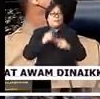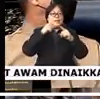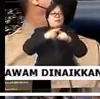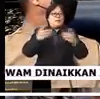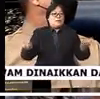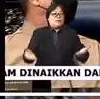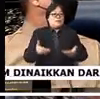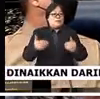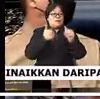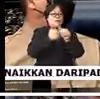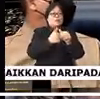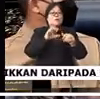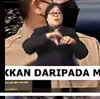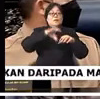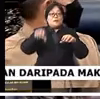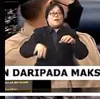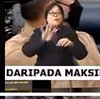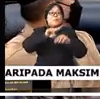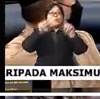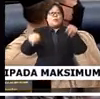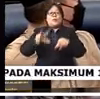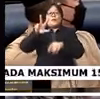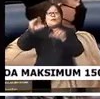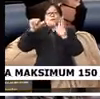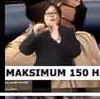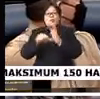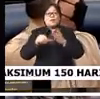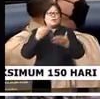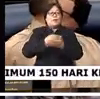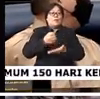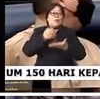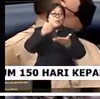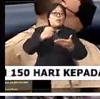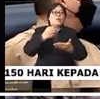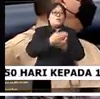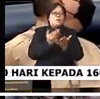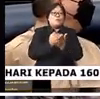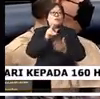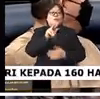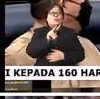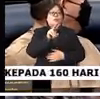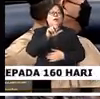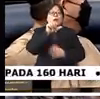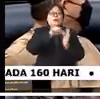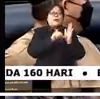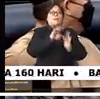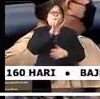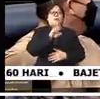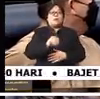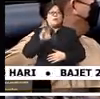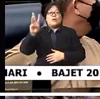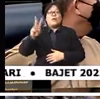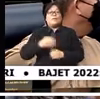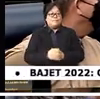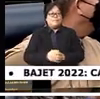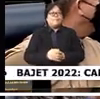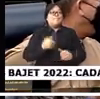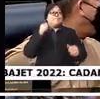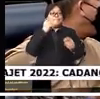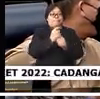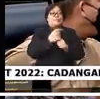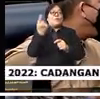saya mohon mencadangkan bahawa usul di atas nama saya di dalam aturan urusan mesyuarat yang berbunyi bahawa Dewan ini mengikut